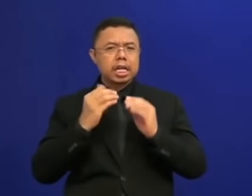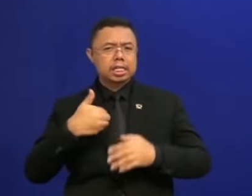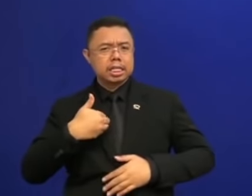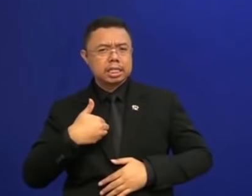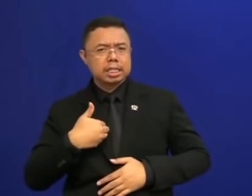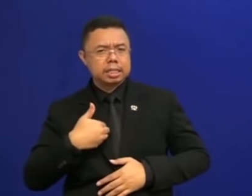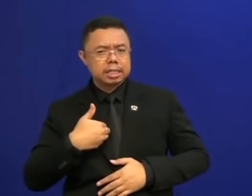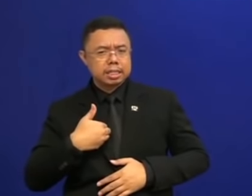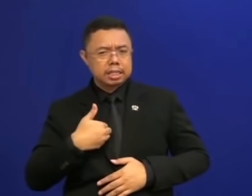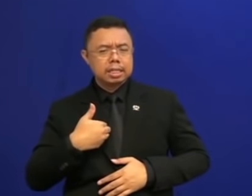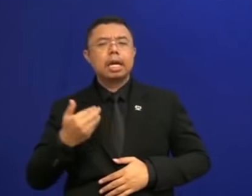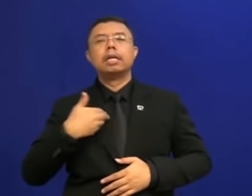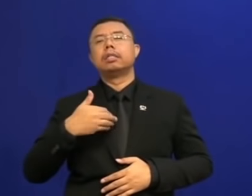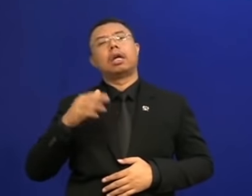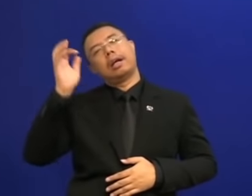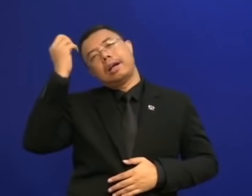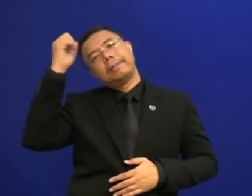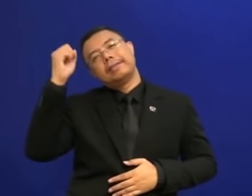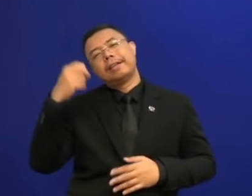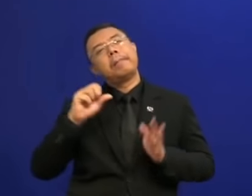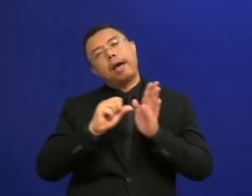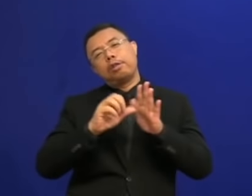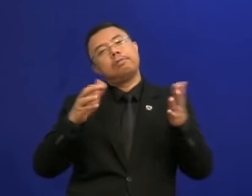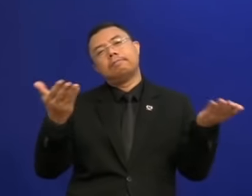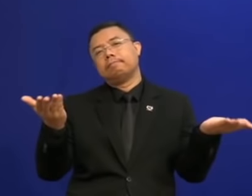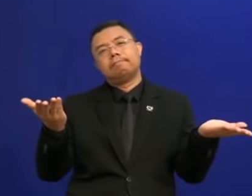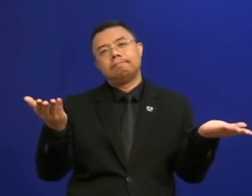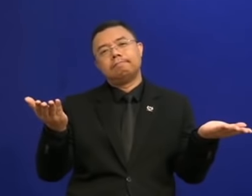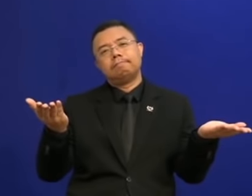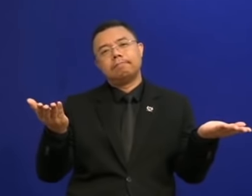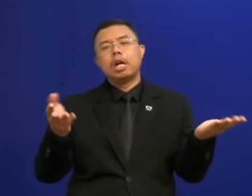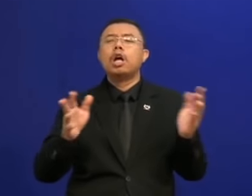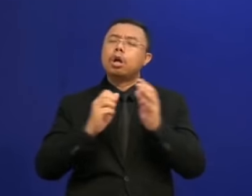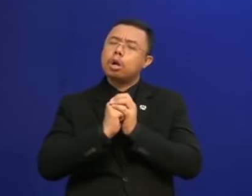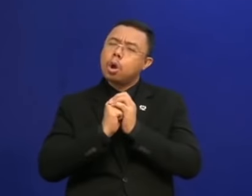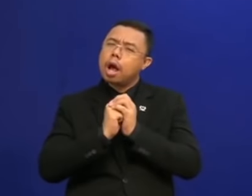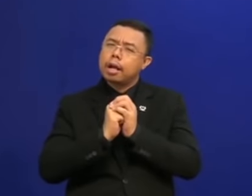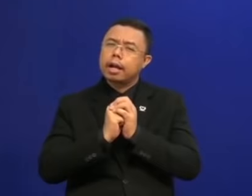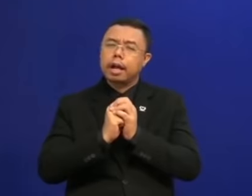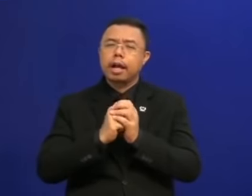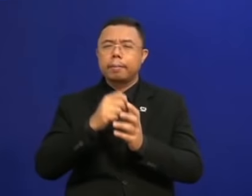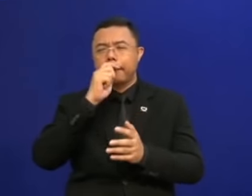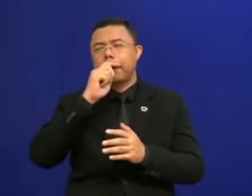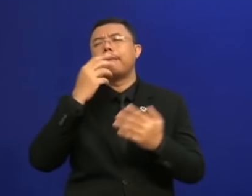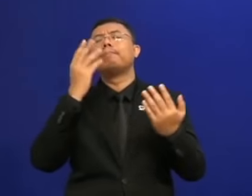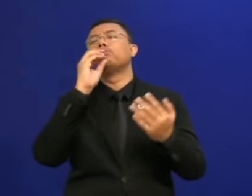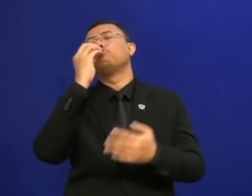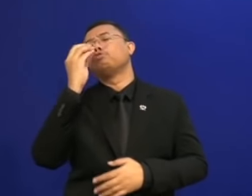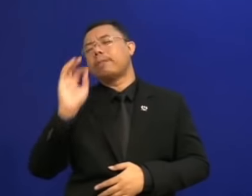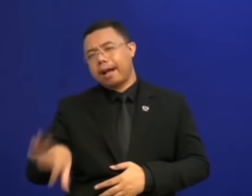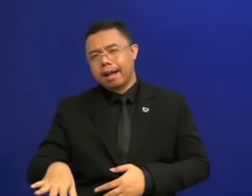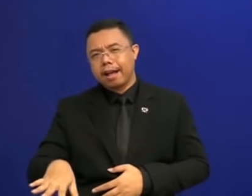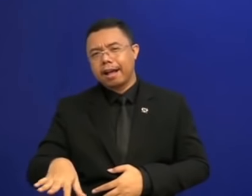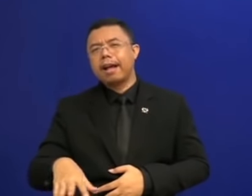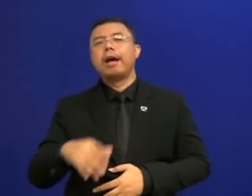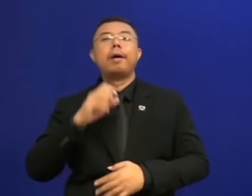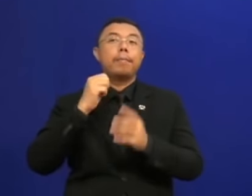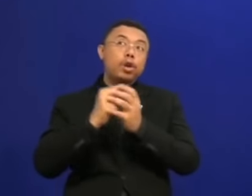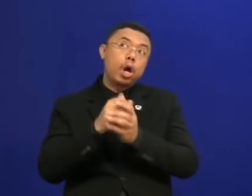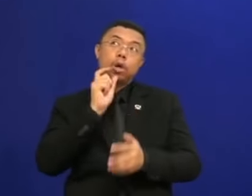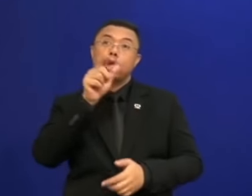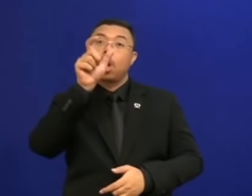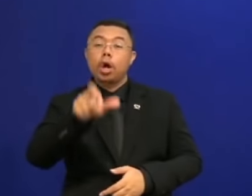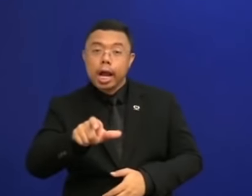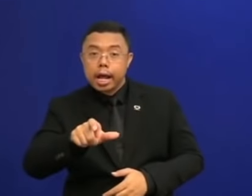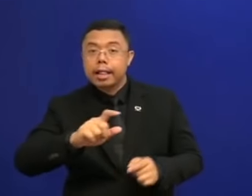ajarkan, ya, saya juga enggak bisa bantu apa-apa. Doakan ya, Pak, percuma mendoakan orang